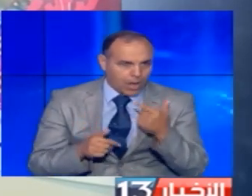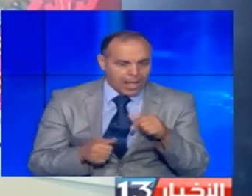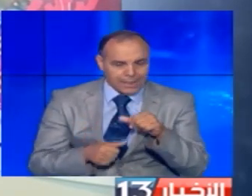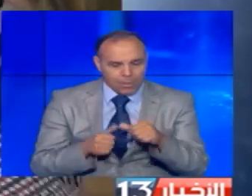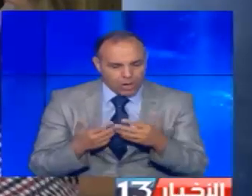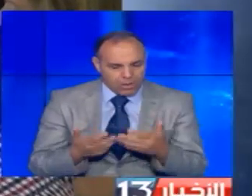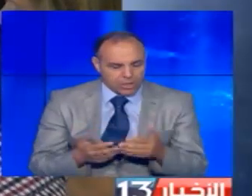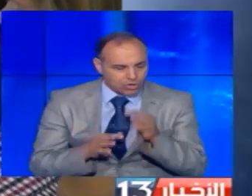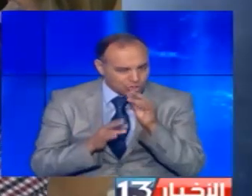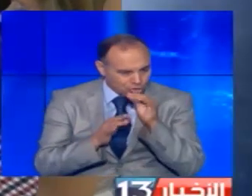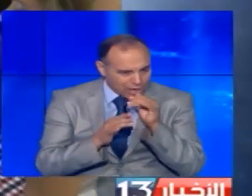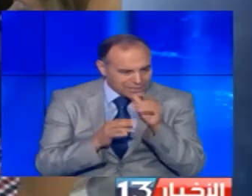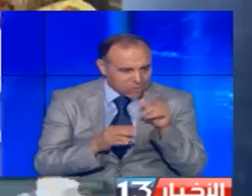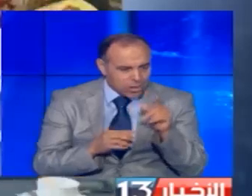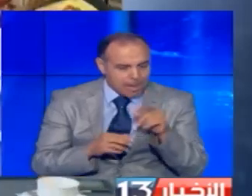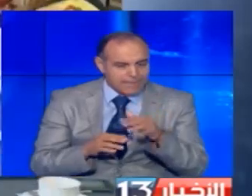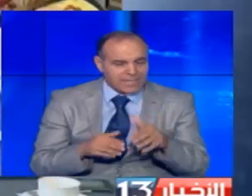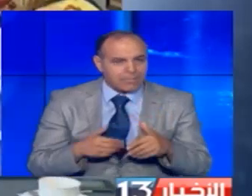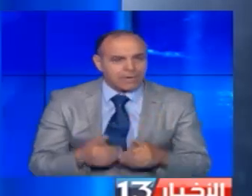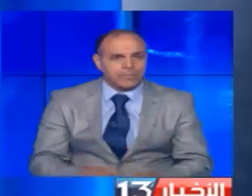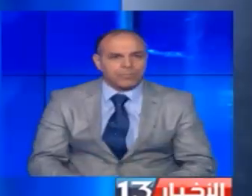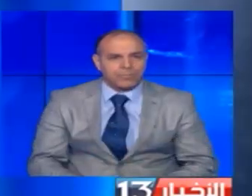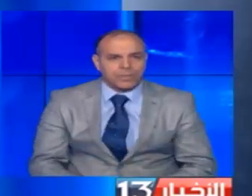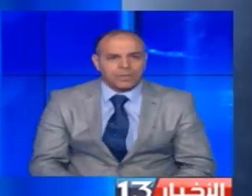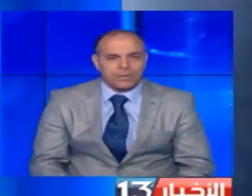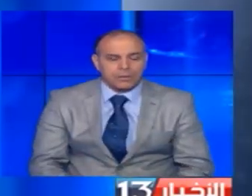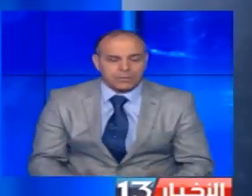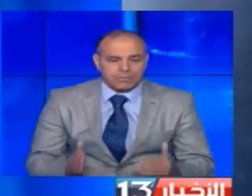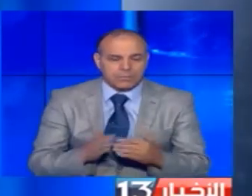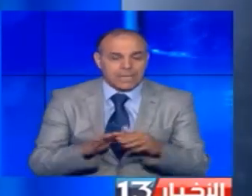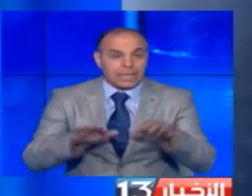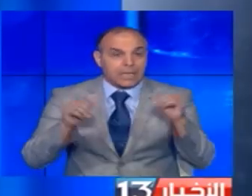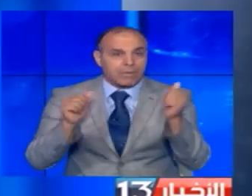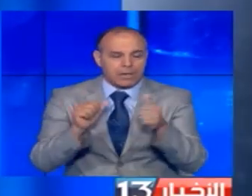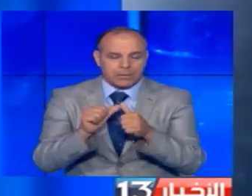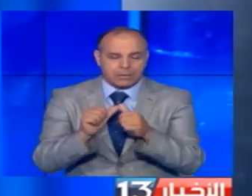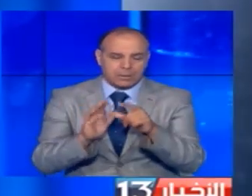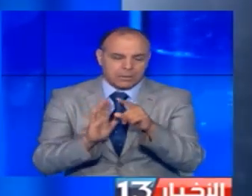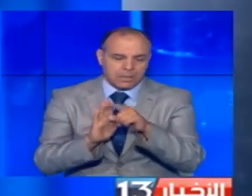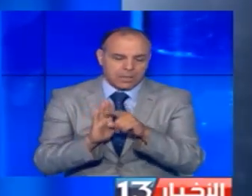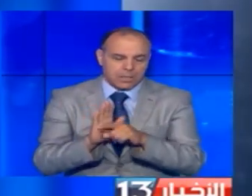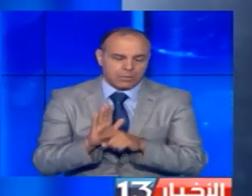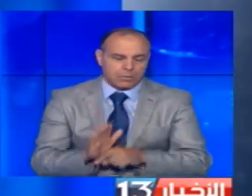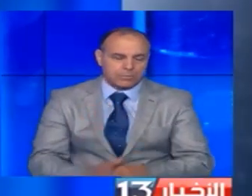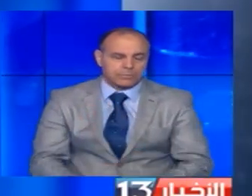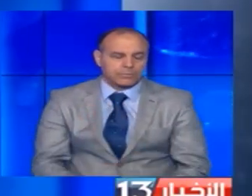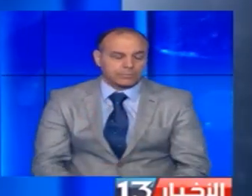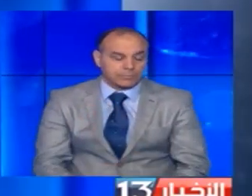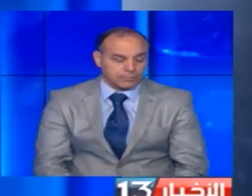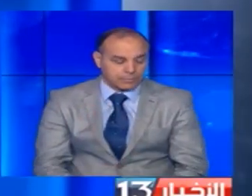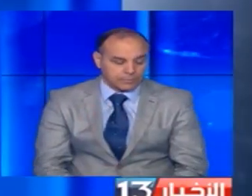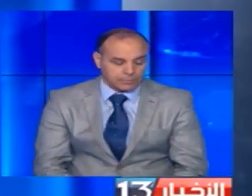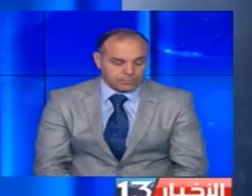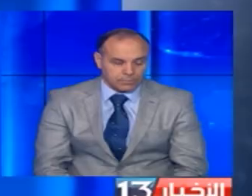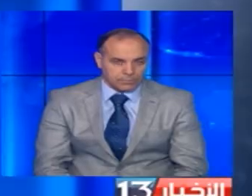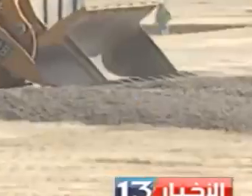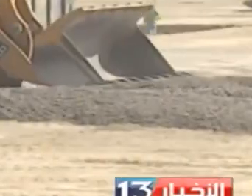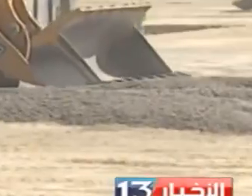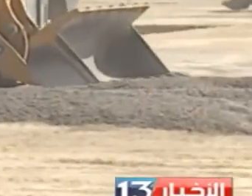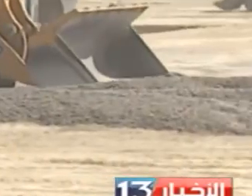مسرح البحث نهايه مشاهدينا الكرام هذا تذكير بابرز ما جاء فيها هذه العناوين